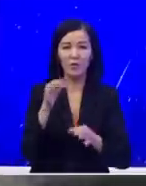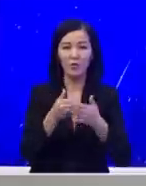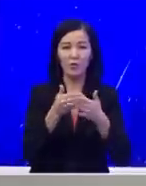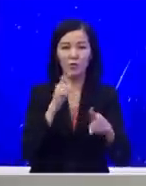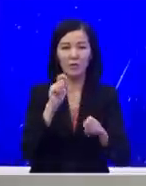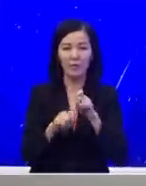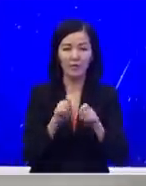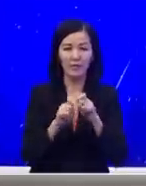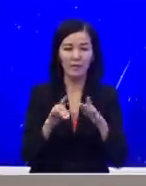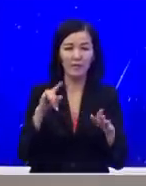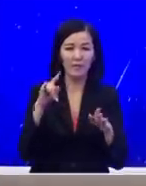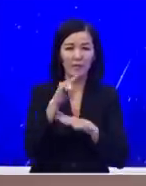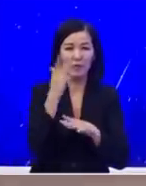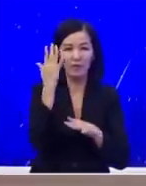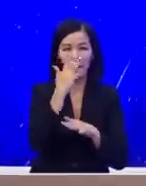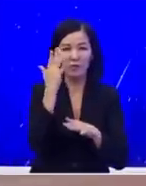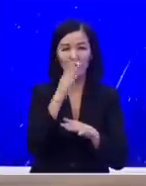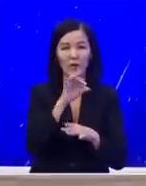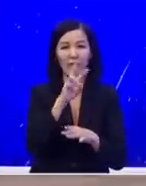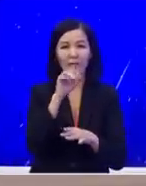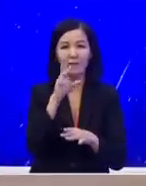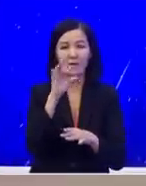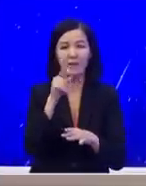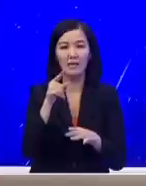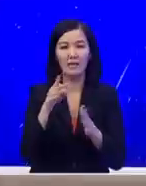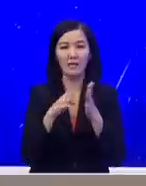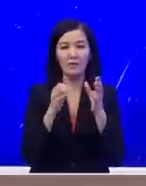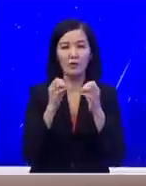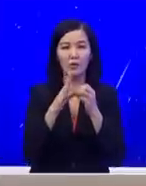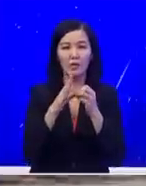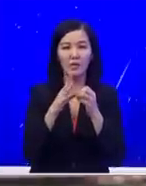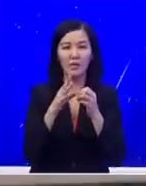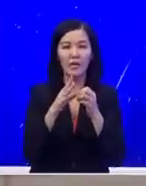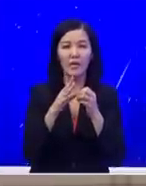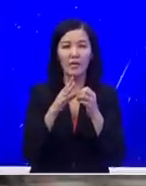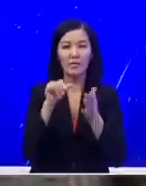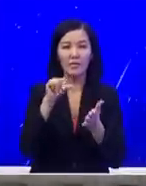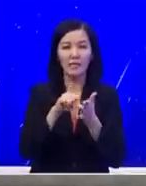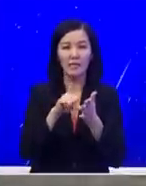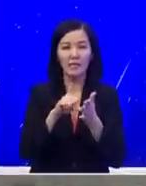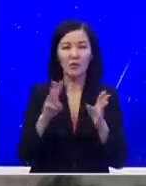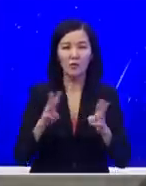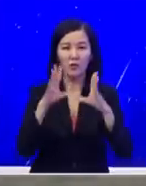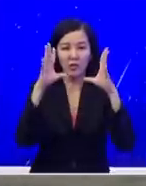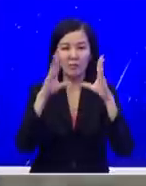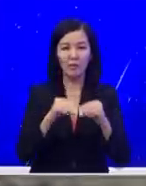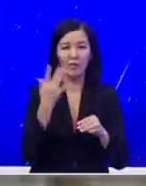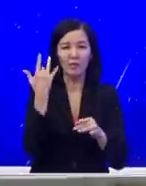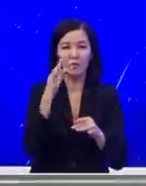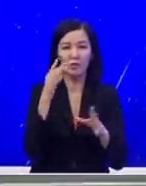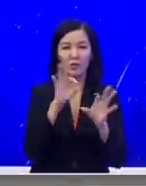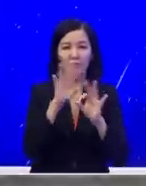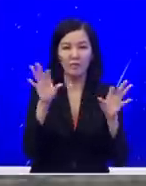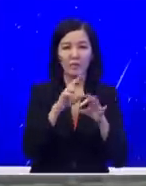расследование. Самолет в видеоролике – это танкер Air Carrier 914, задействованный в тушении пожаров в США, объяснили в